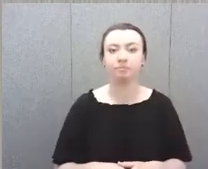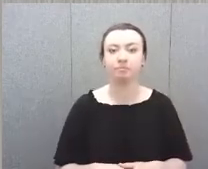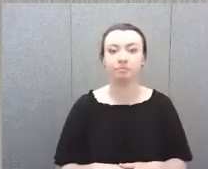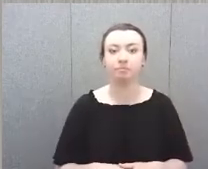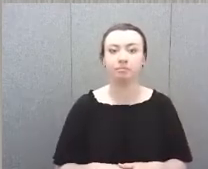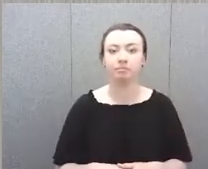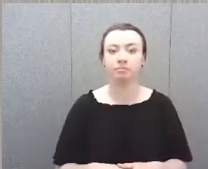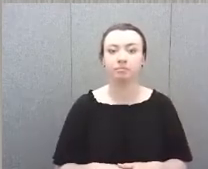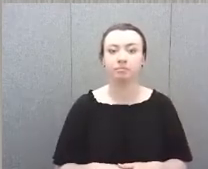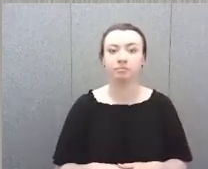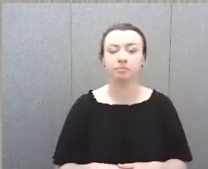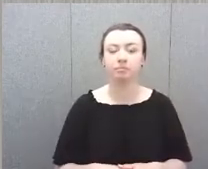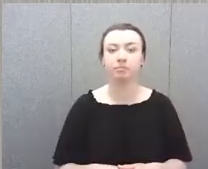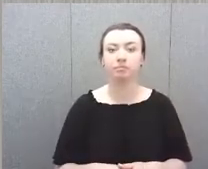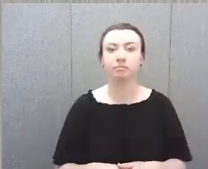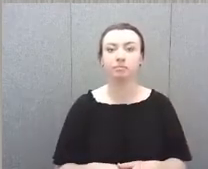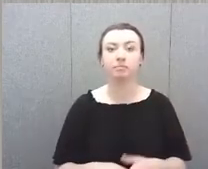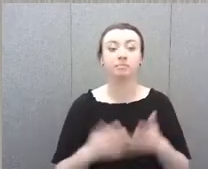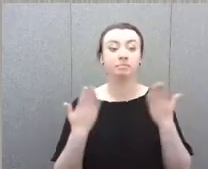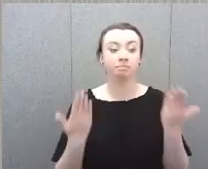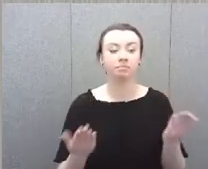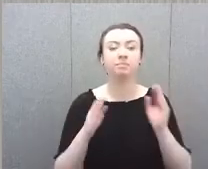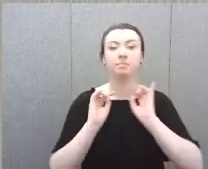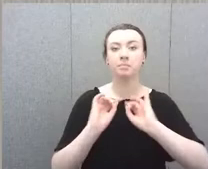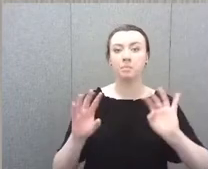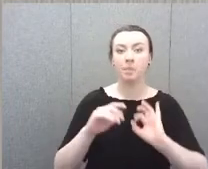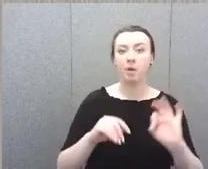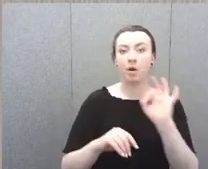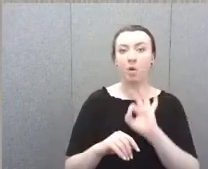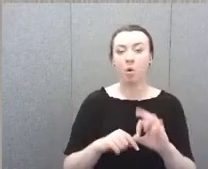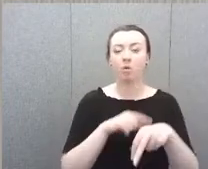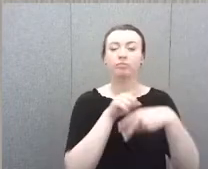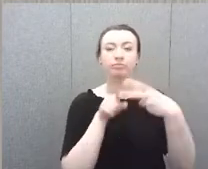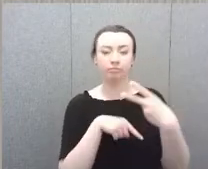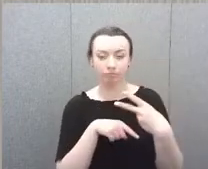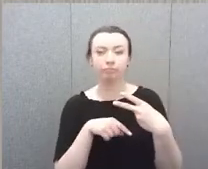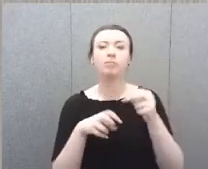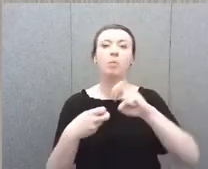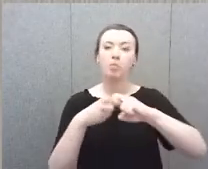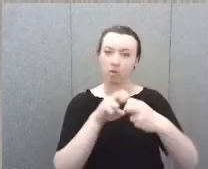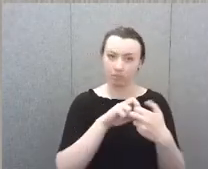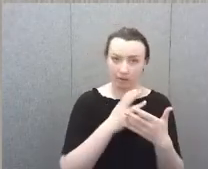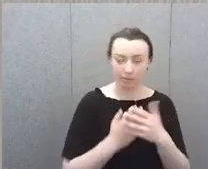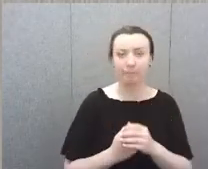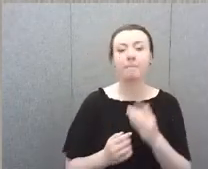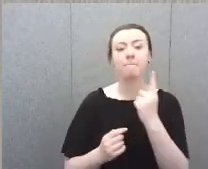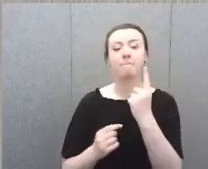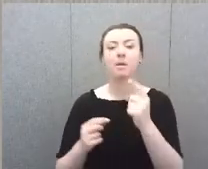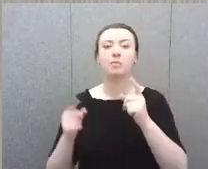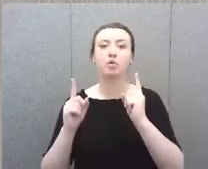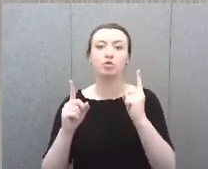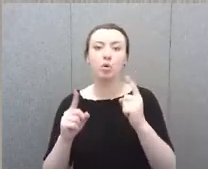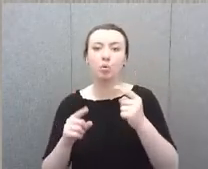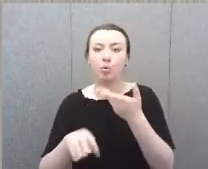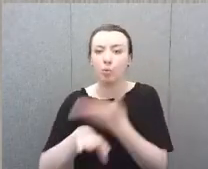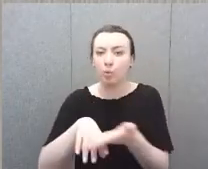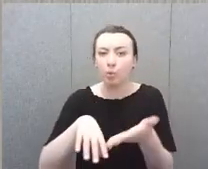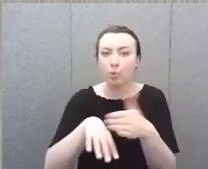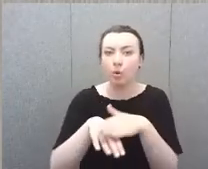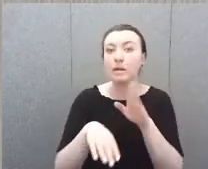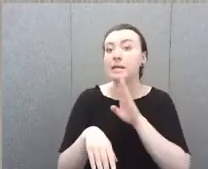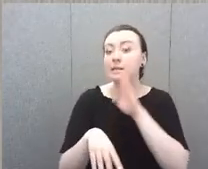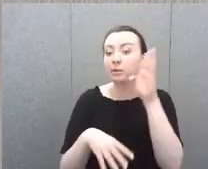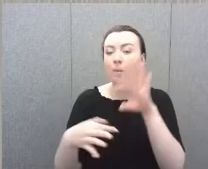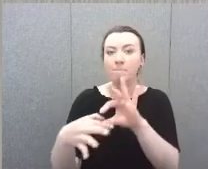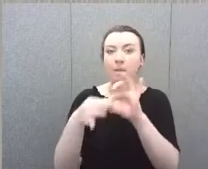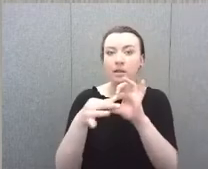Да, сегодня я буду говорить про несколько вопросов, первый из которых – это вызовы безопасности в странах Восточного